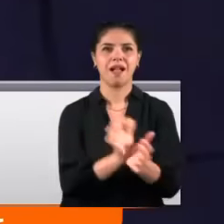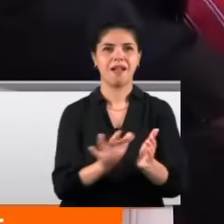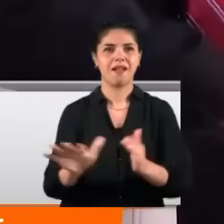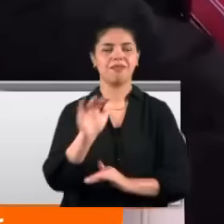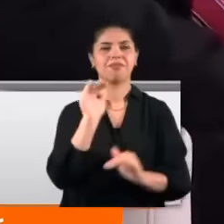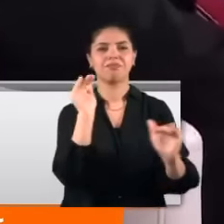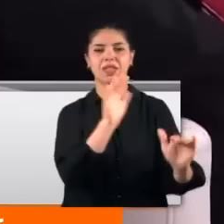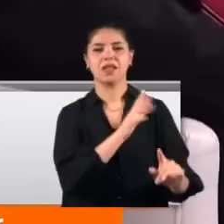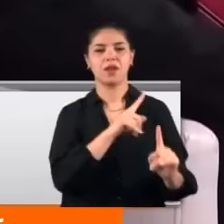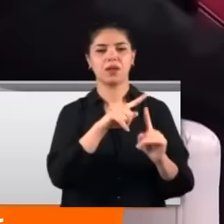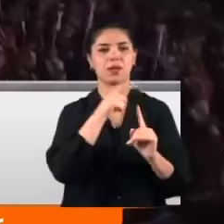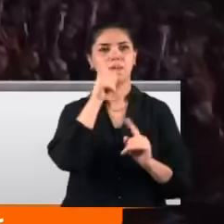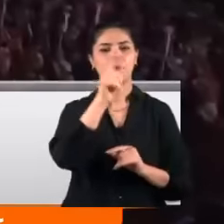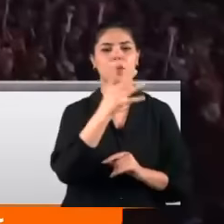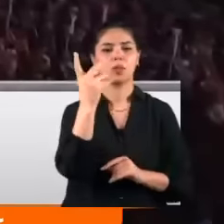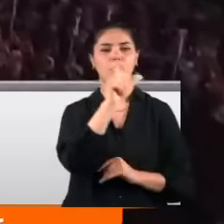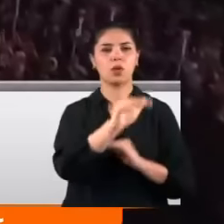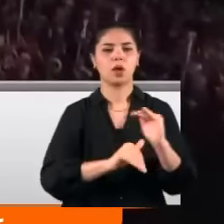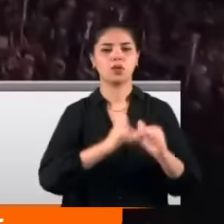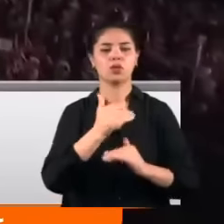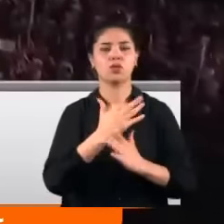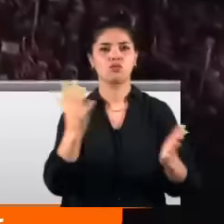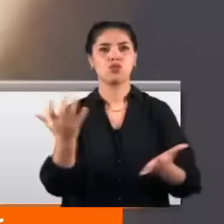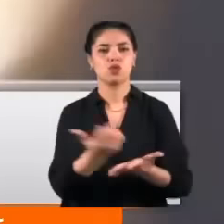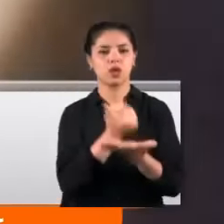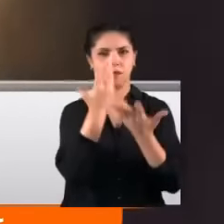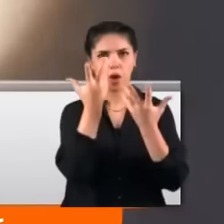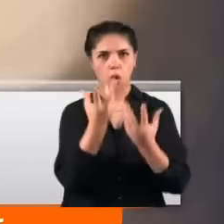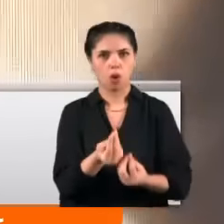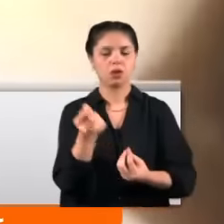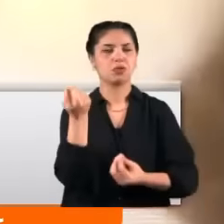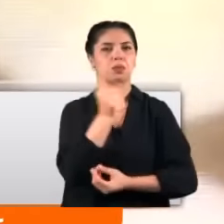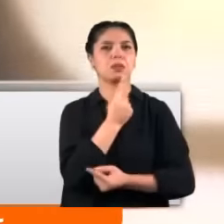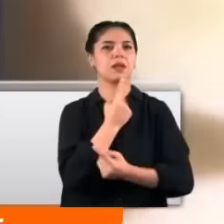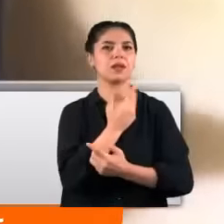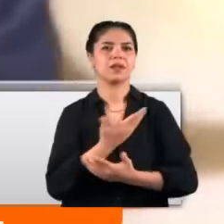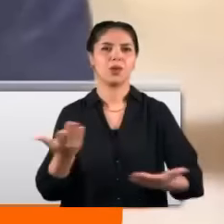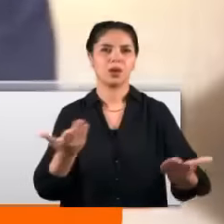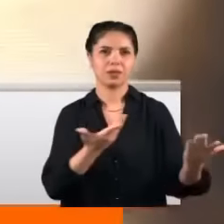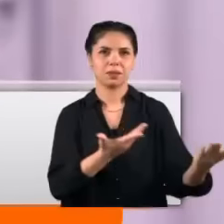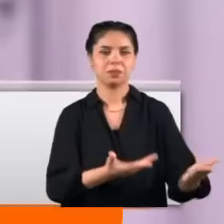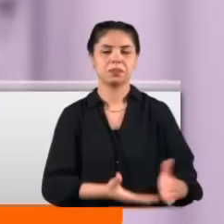arkasına alan Trump, 4 ay sonra büyük bir zafer kazanacaklarını bir kez daha vurguladı.